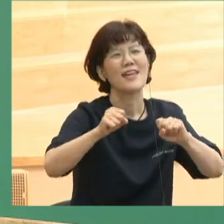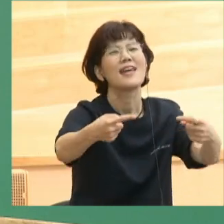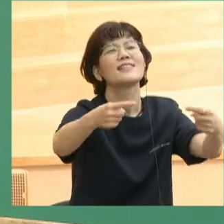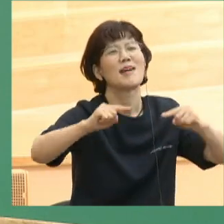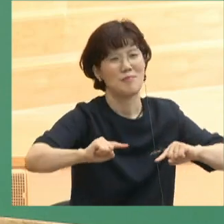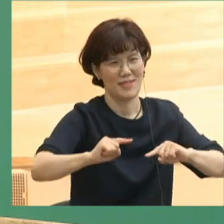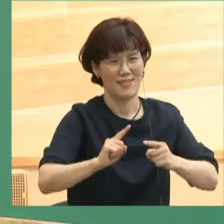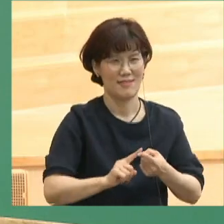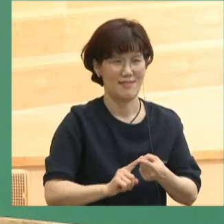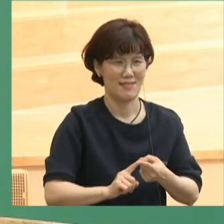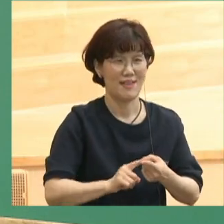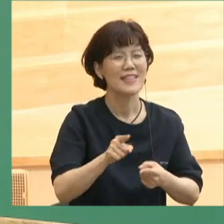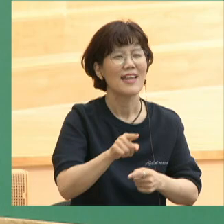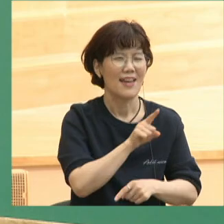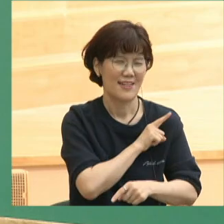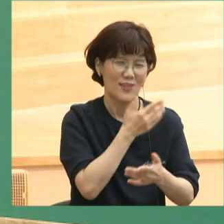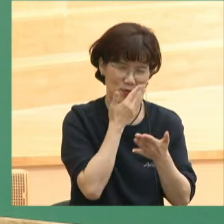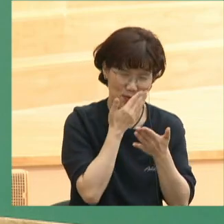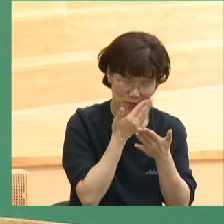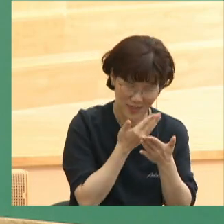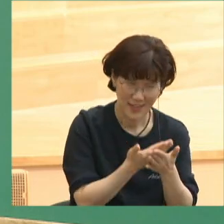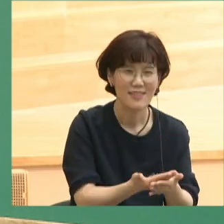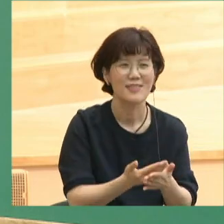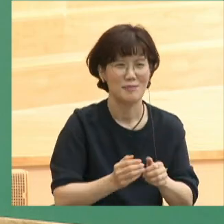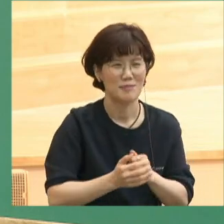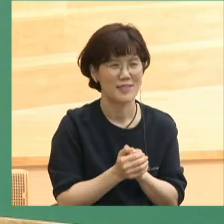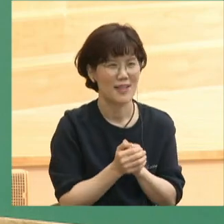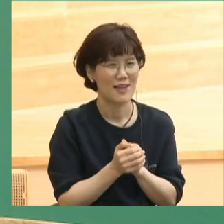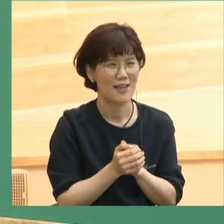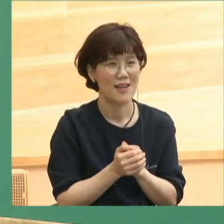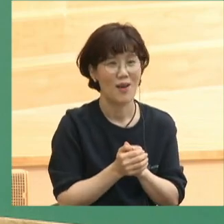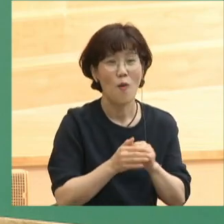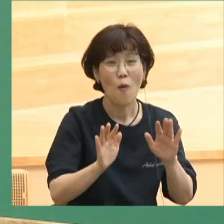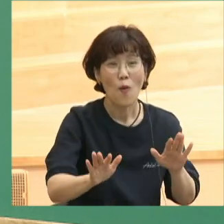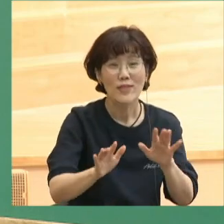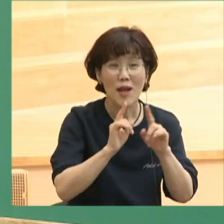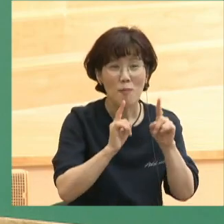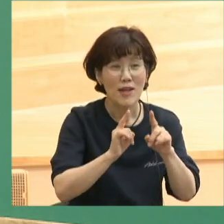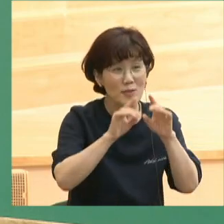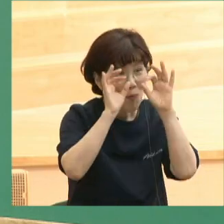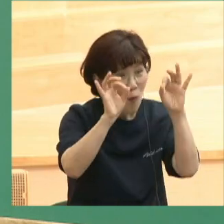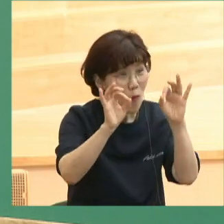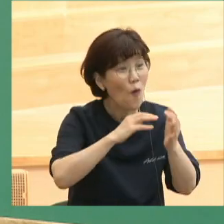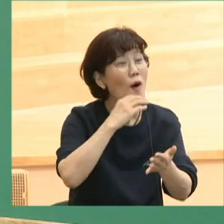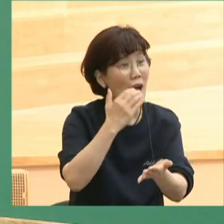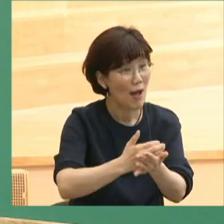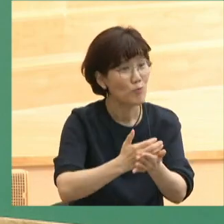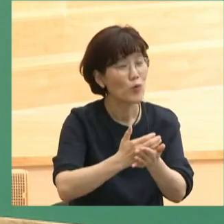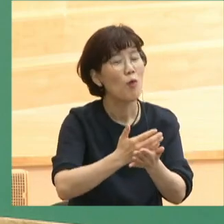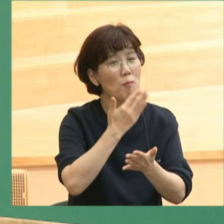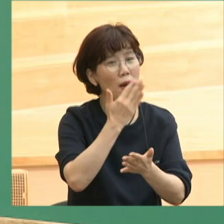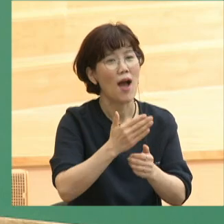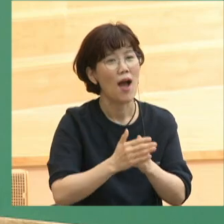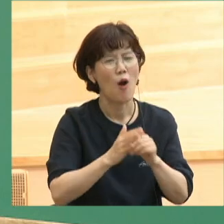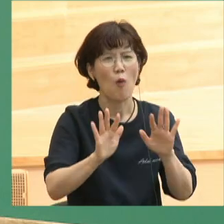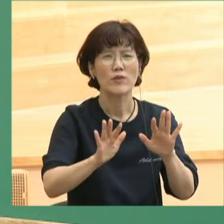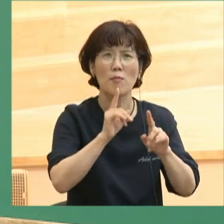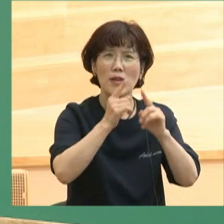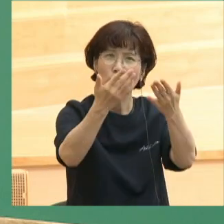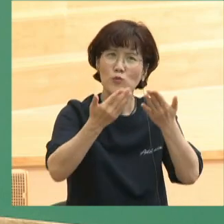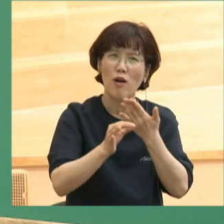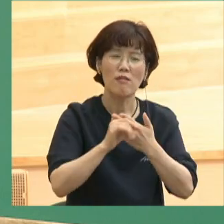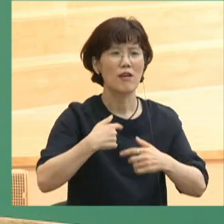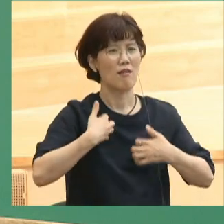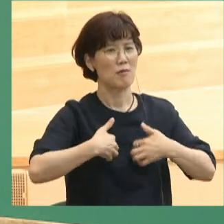것, 이게 가장 귀한 것인 줄 믿습니다. 여러분 오늘 말씀을 듣고 감동받을 수 있습니다. 말씀을 듣고 기뻐할 수